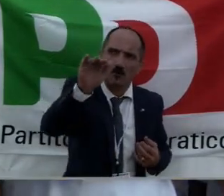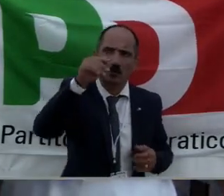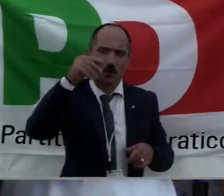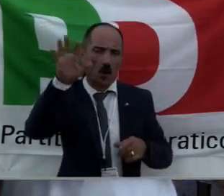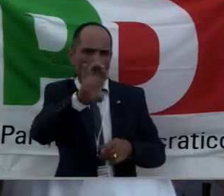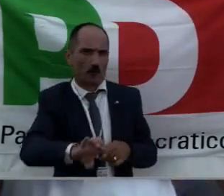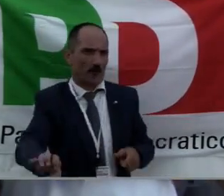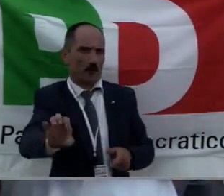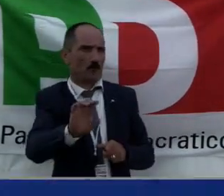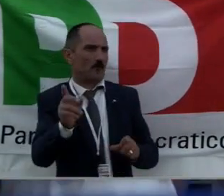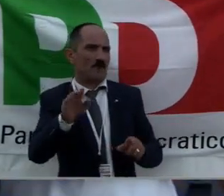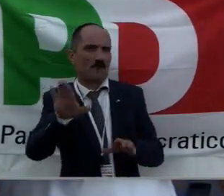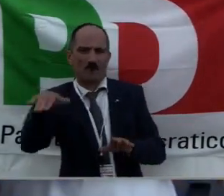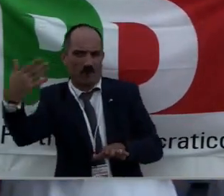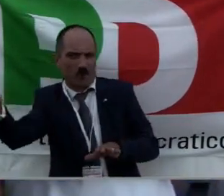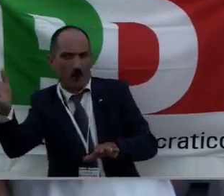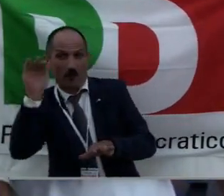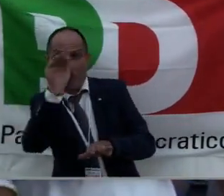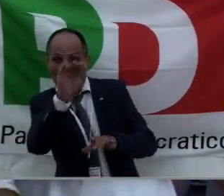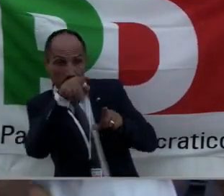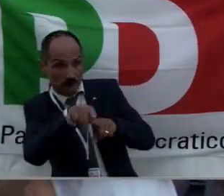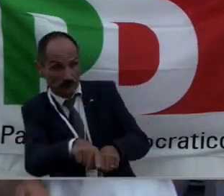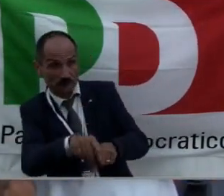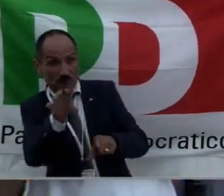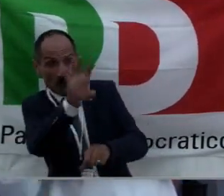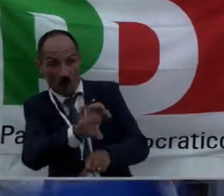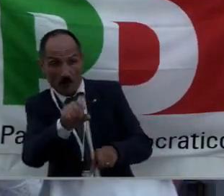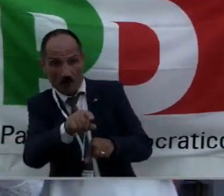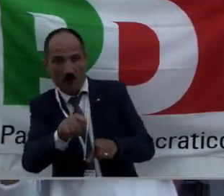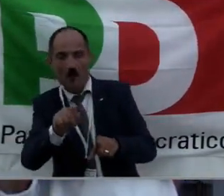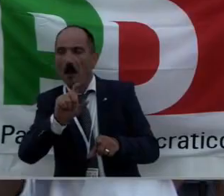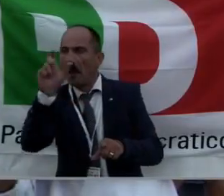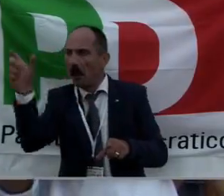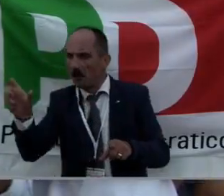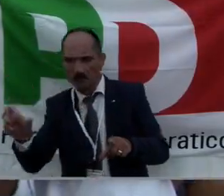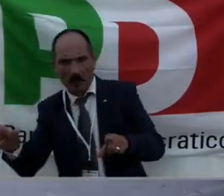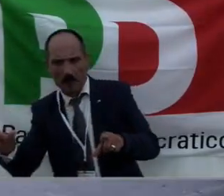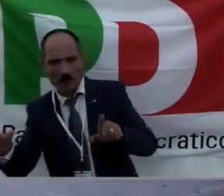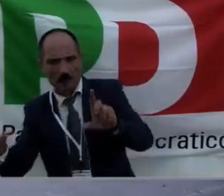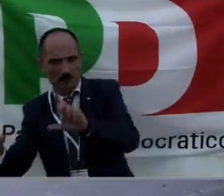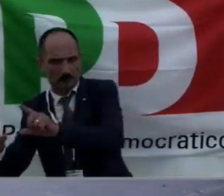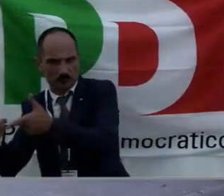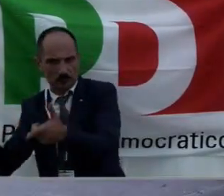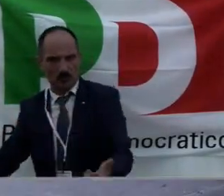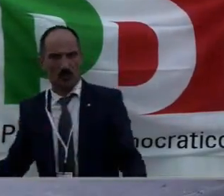Non è così. Fuori dall'orizzonte europeo l'Italia non esiste,